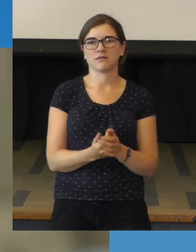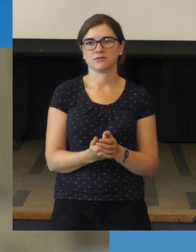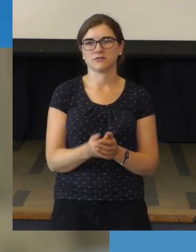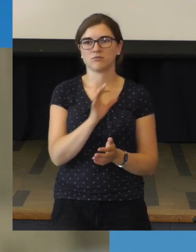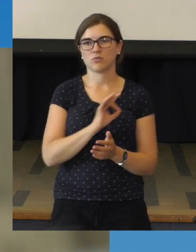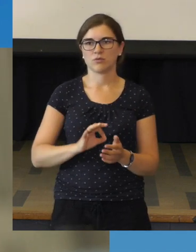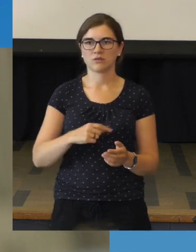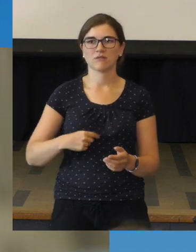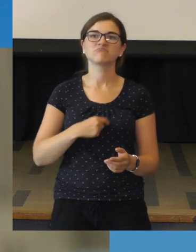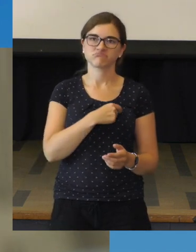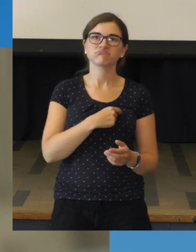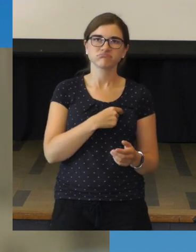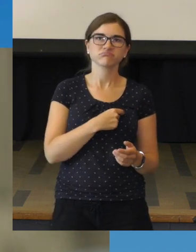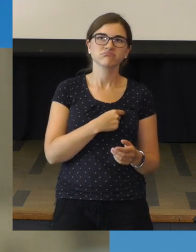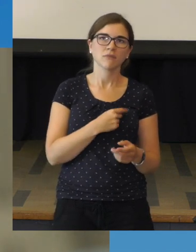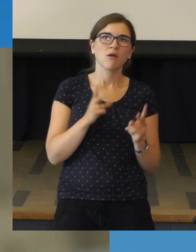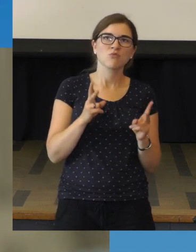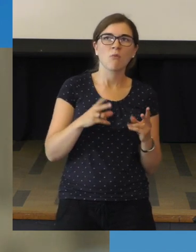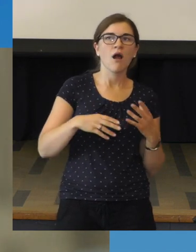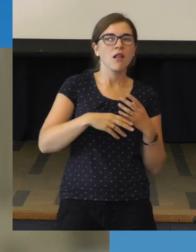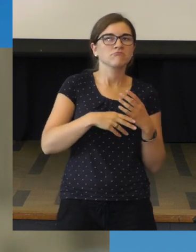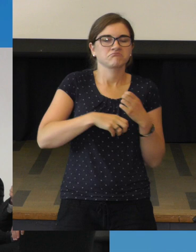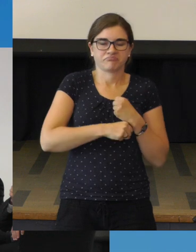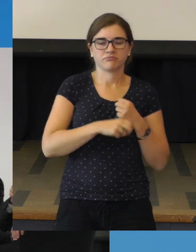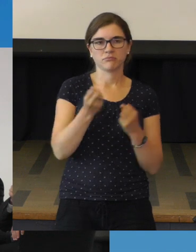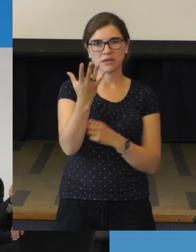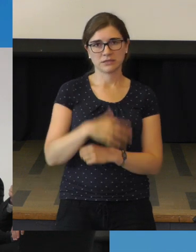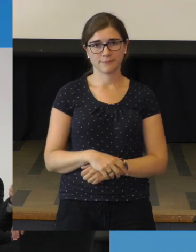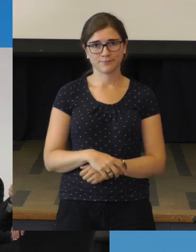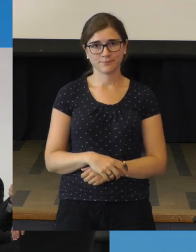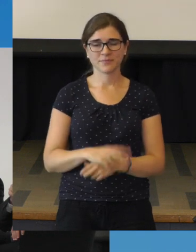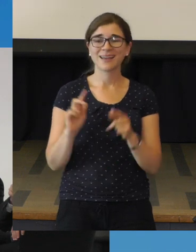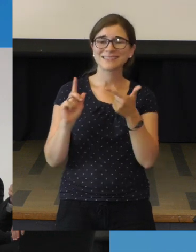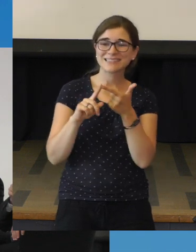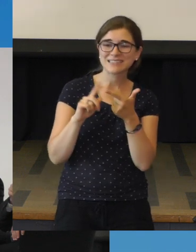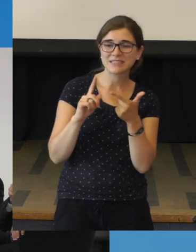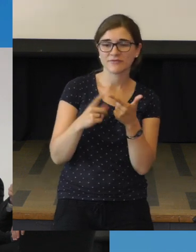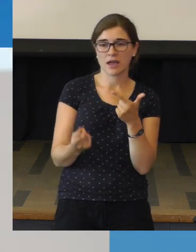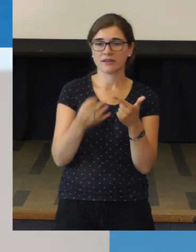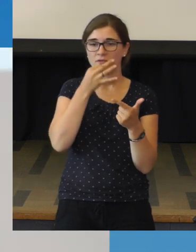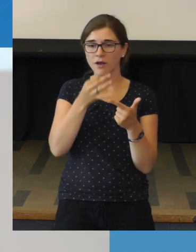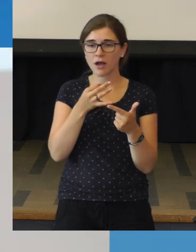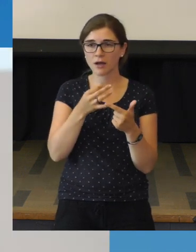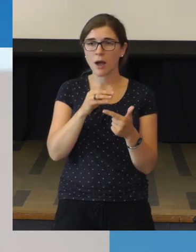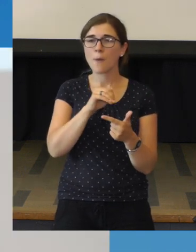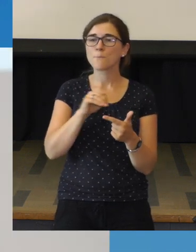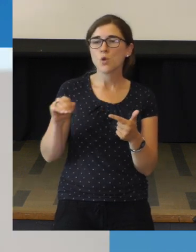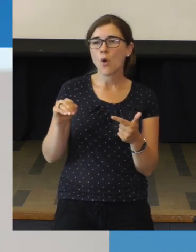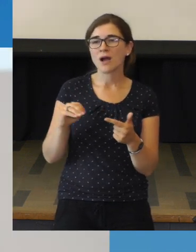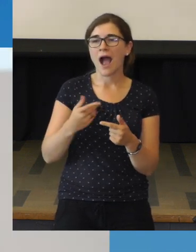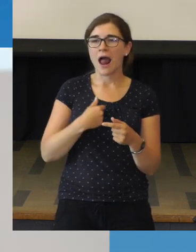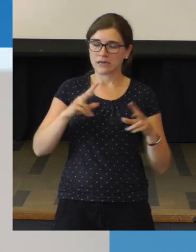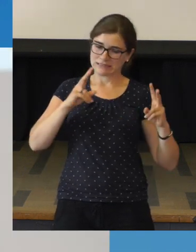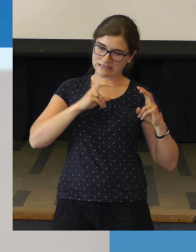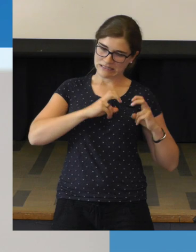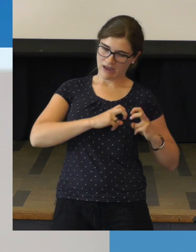einer Instant-Restenose. Zur zweiten Frage, die Myokardszintigraphie ist eine sehr verbreitete, vor allem in